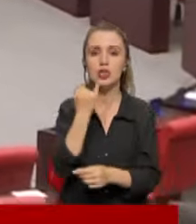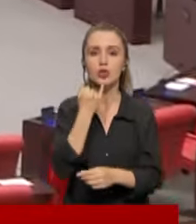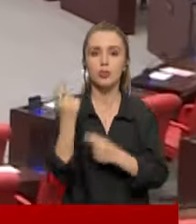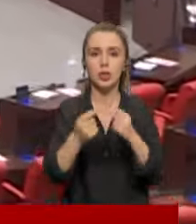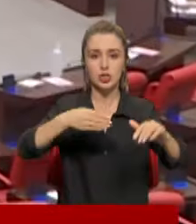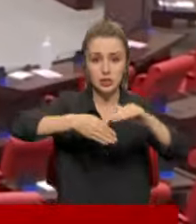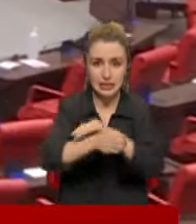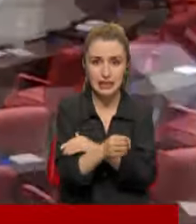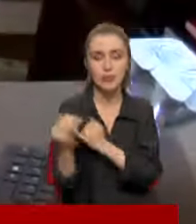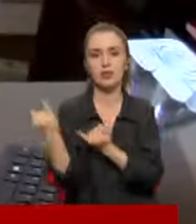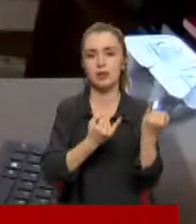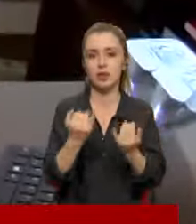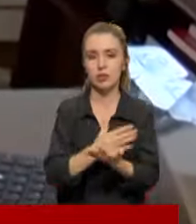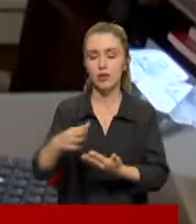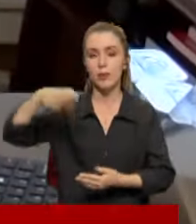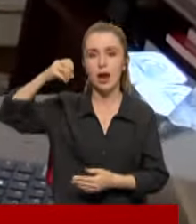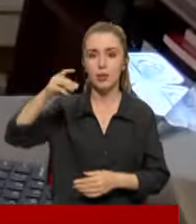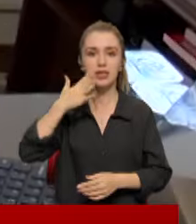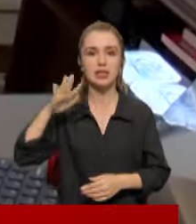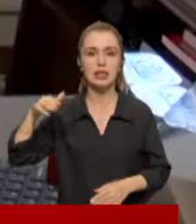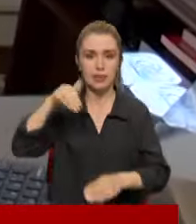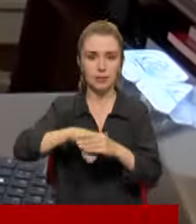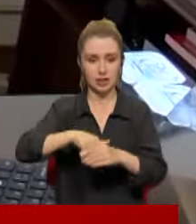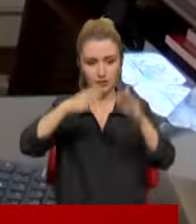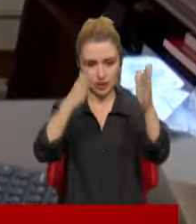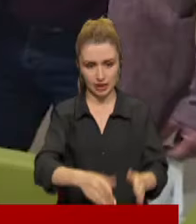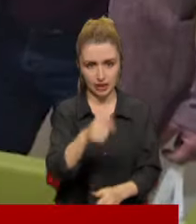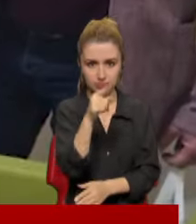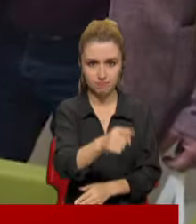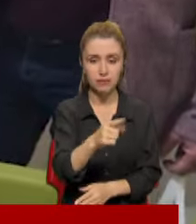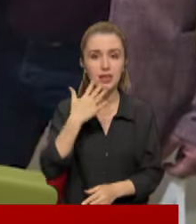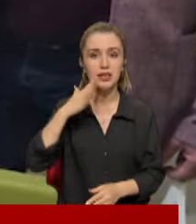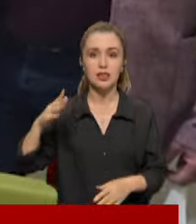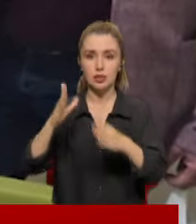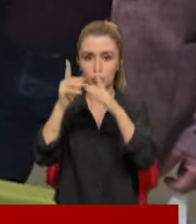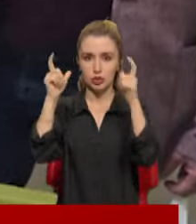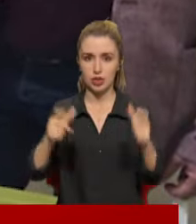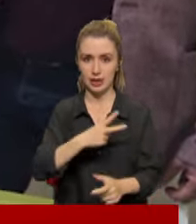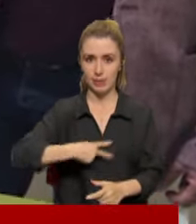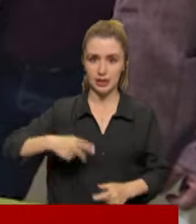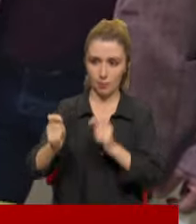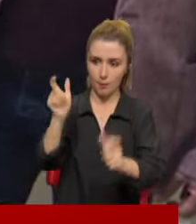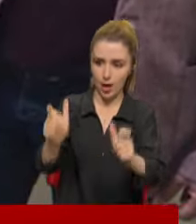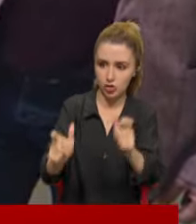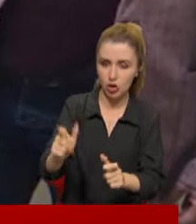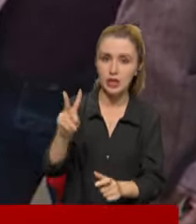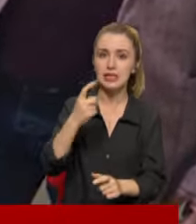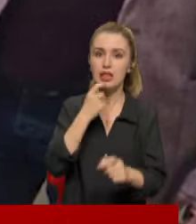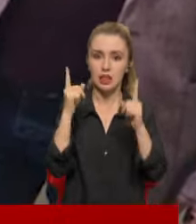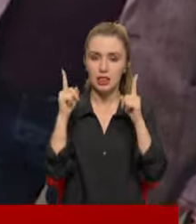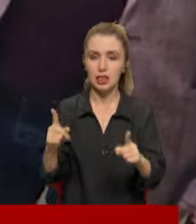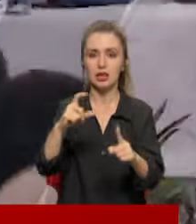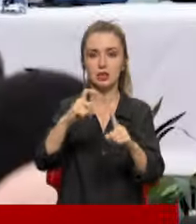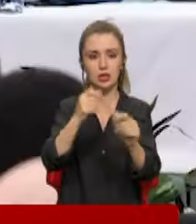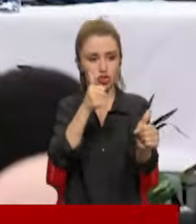alım tartışması sürerken AK Parti Denizli Milletvekili Cahit Özkan'ın da Denizli Büyükşehir Belediyesi personelini 2 yıl boyunca